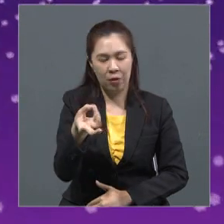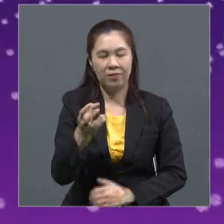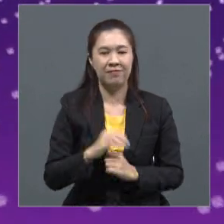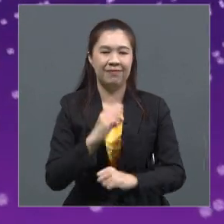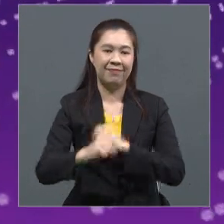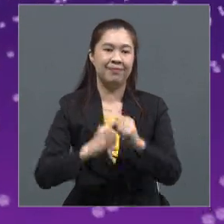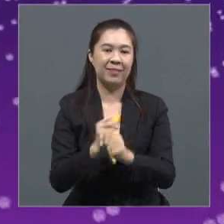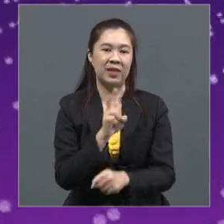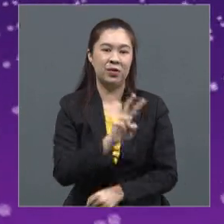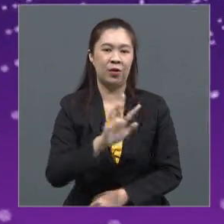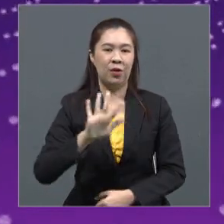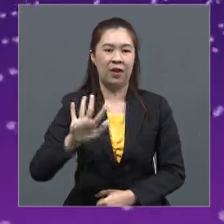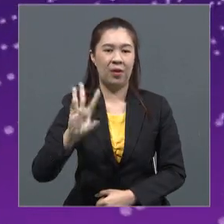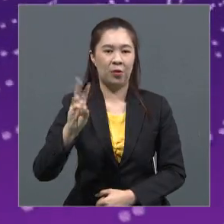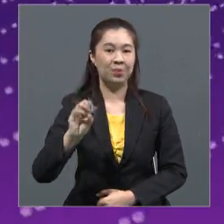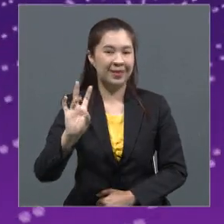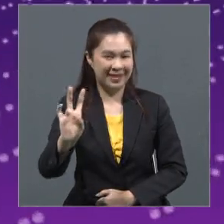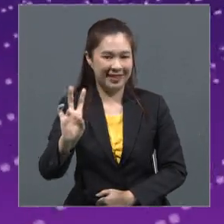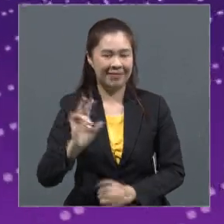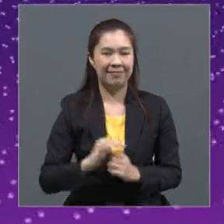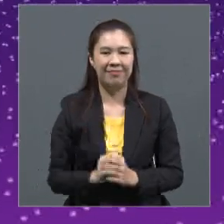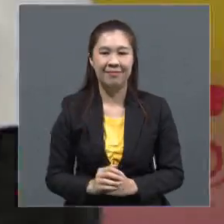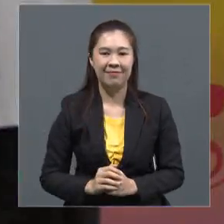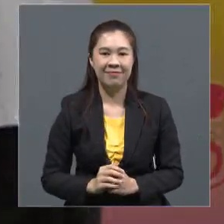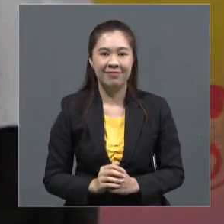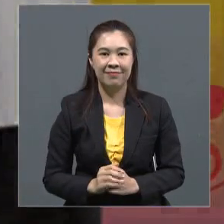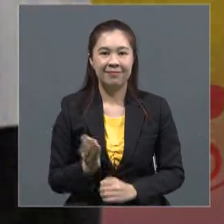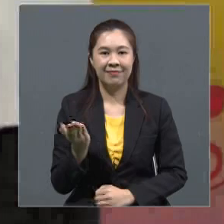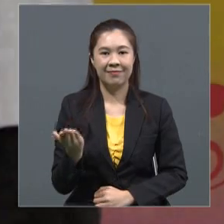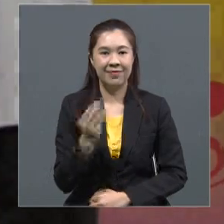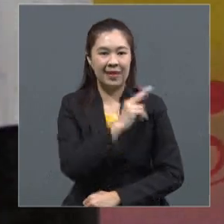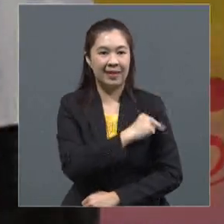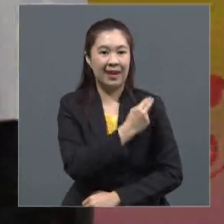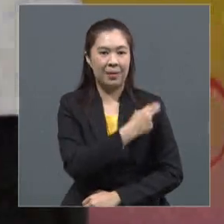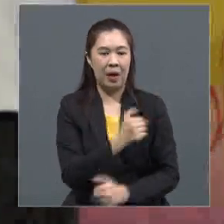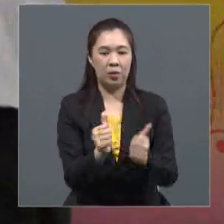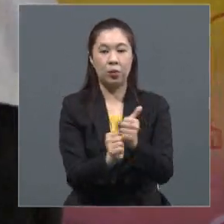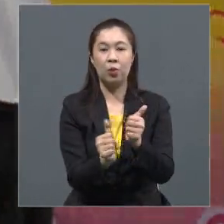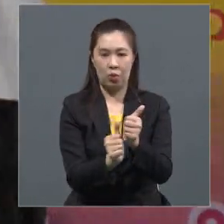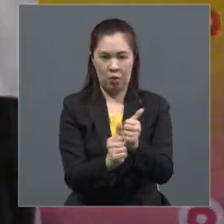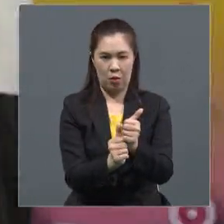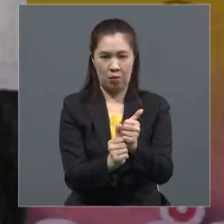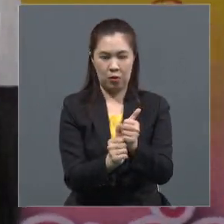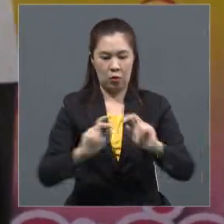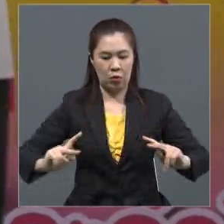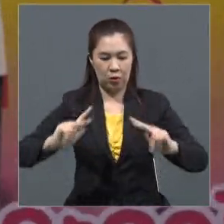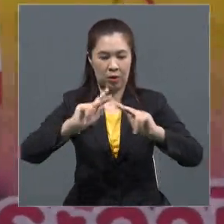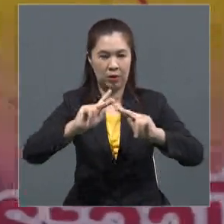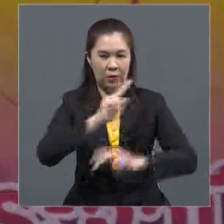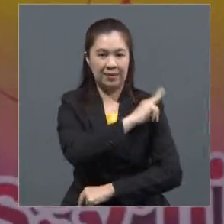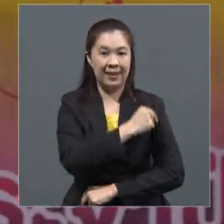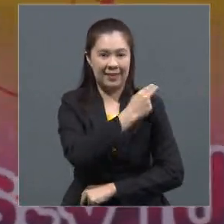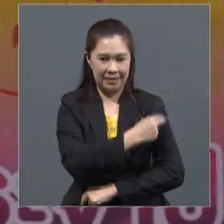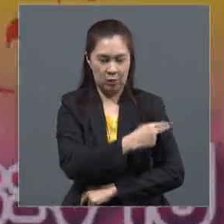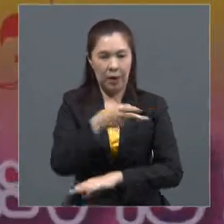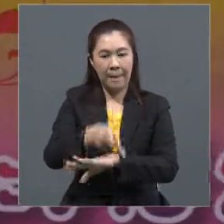ชาติปี 2567ครับทางด้านนายแพทย์สุรโชคต่างวิวัฒน์รองปลัดกระทรวงสาธารณสุขมาเป็นประธาน